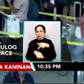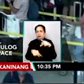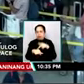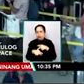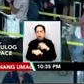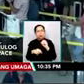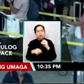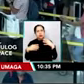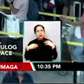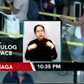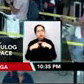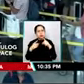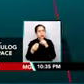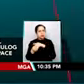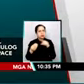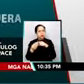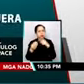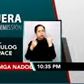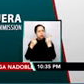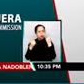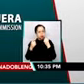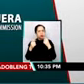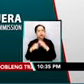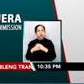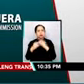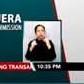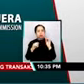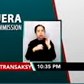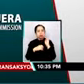natatanggap na kanselasyon ng biyahe. Guarding the balikbayan, which we always do.